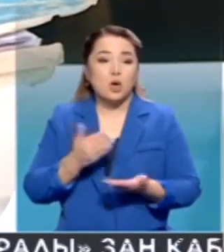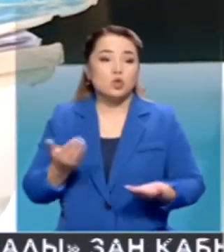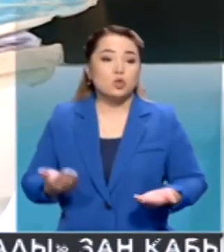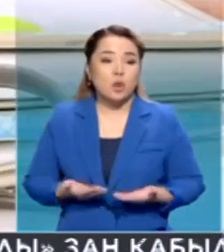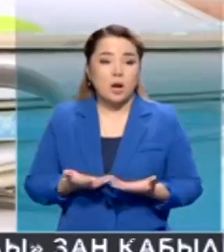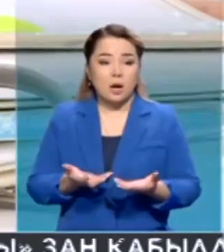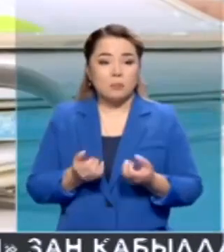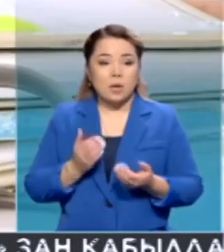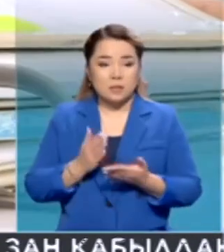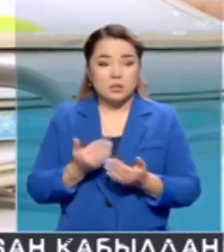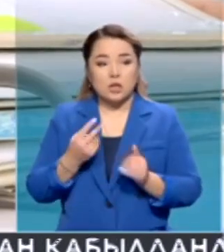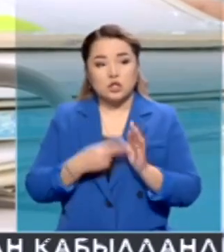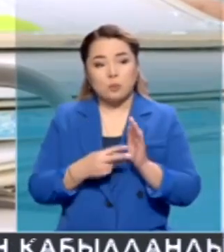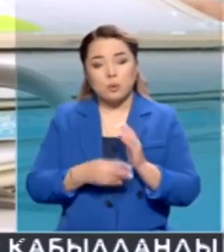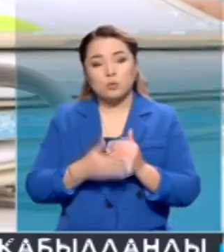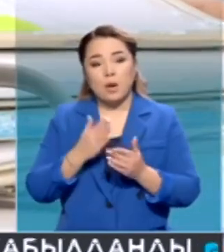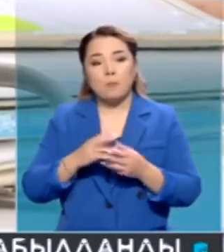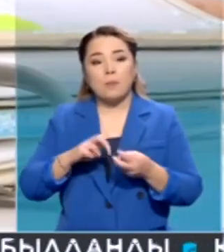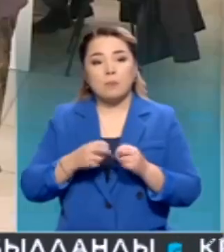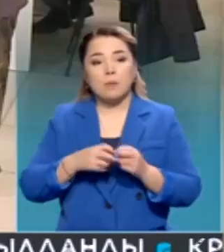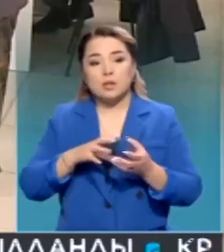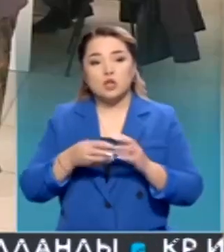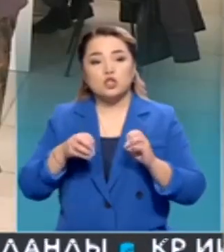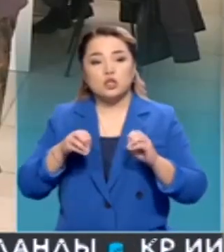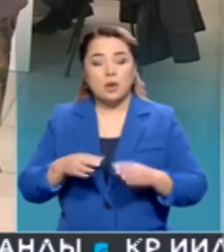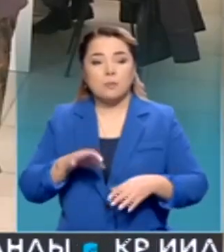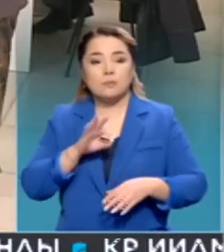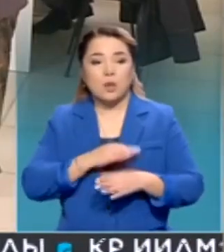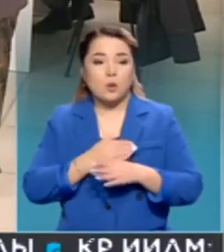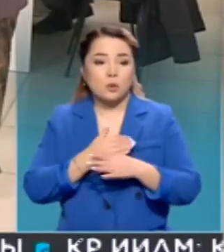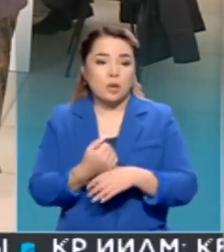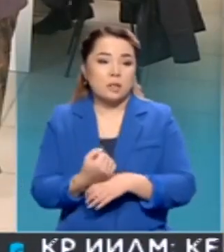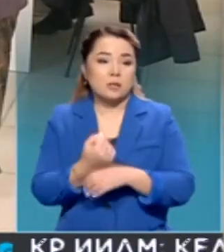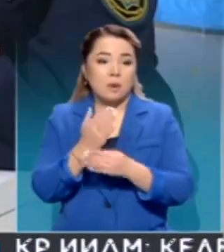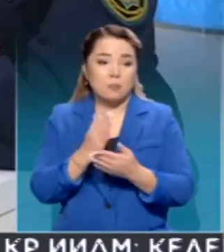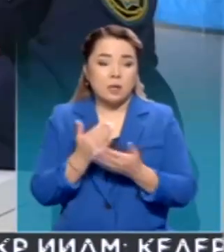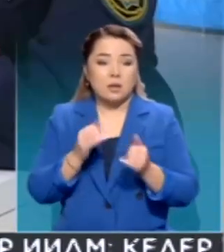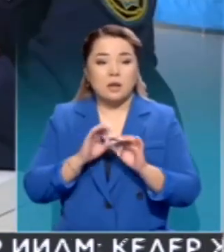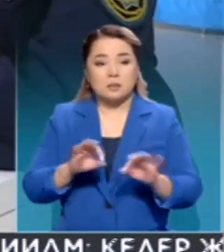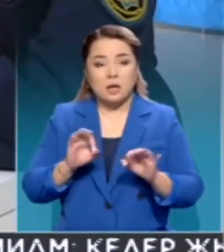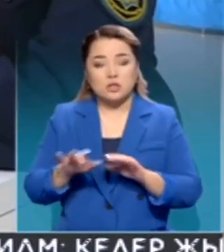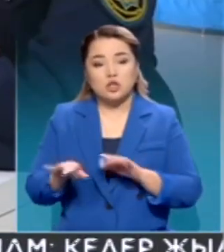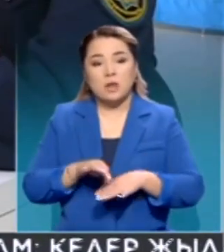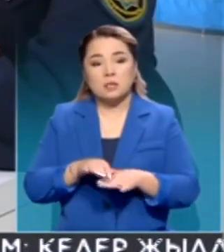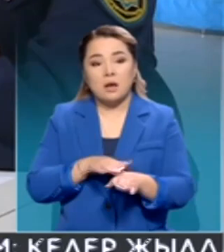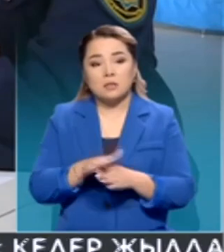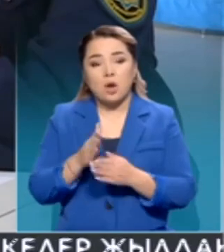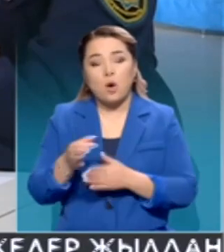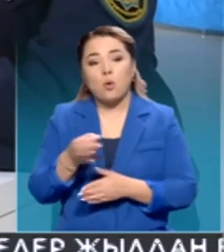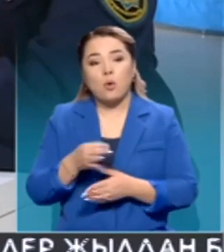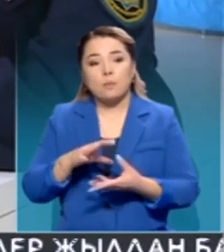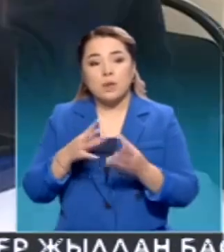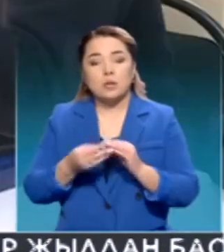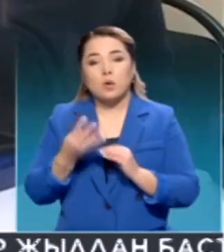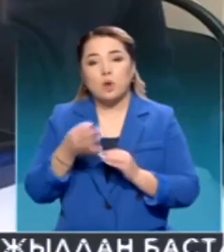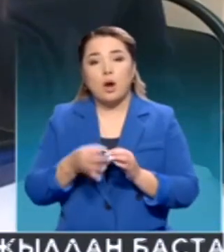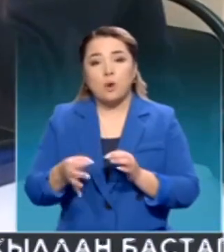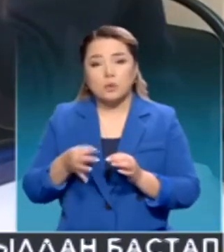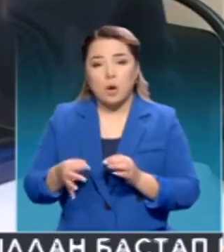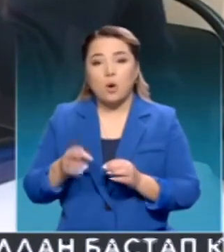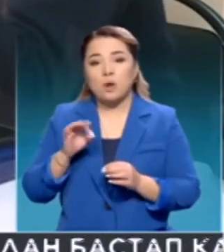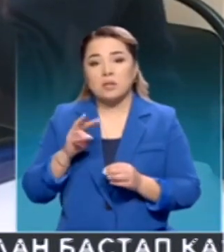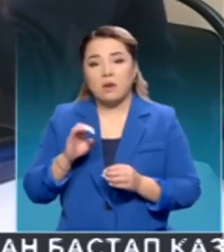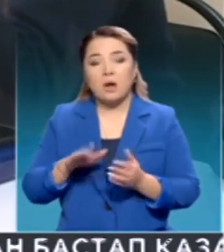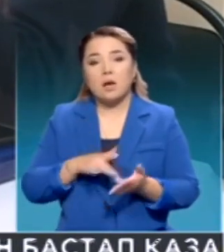тұрғынды қабылдап, 70-ке жуығының проблемаларын шешуге қол ұшын берді. Айта кету керек, аталған шара бүгінге дейін облыстың 4 ауданы мен